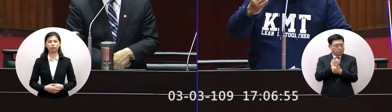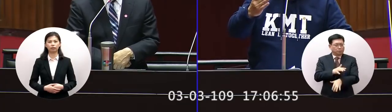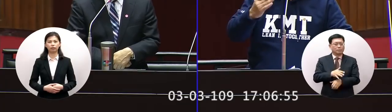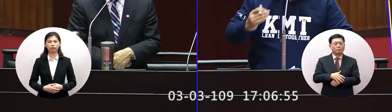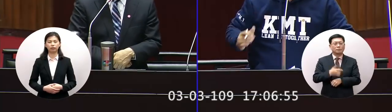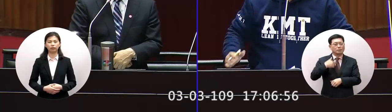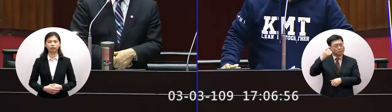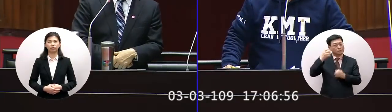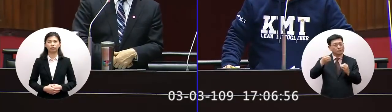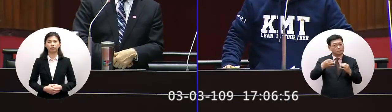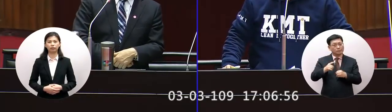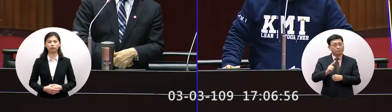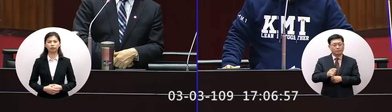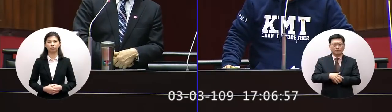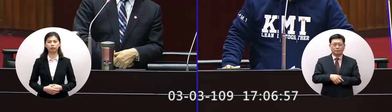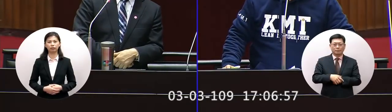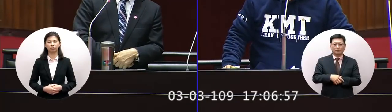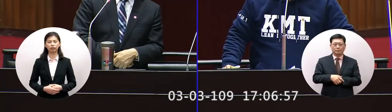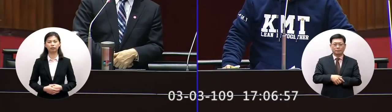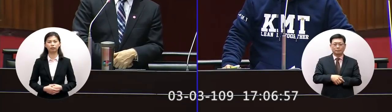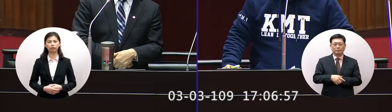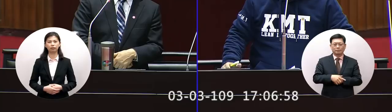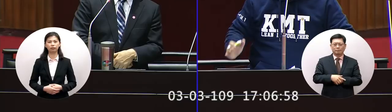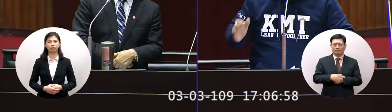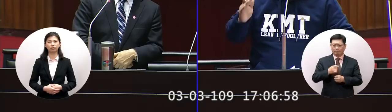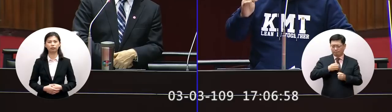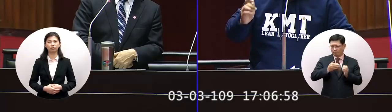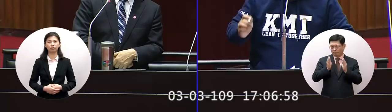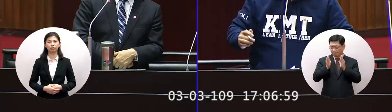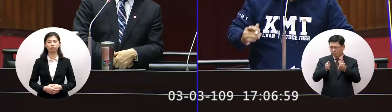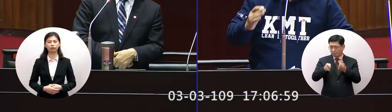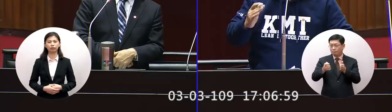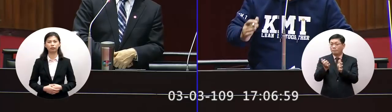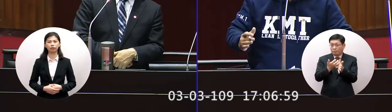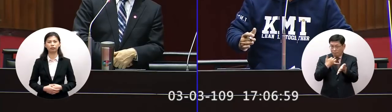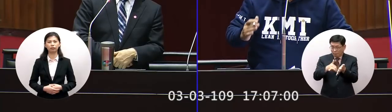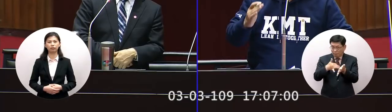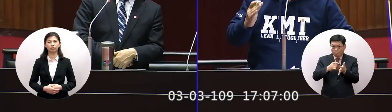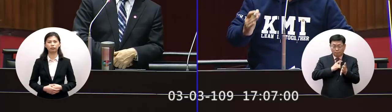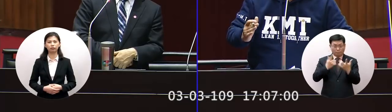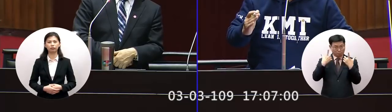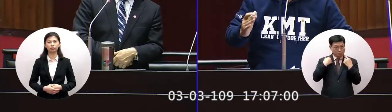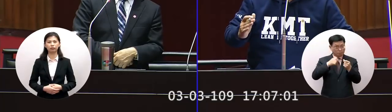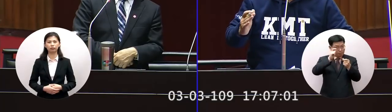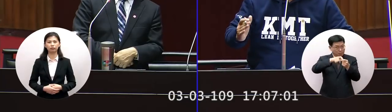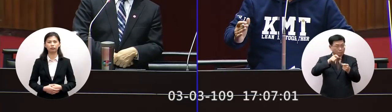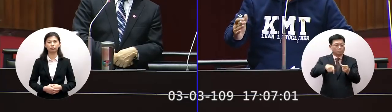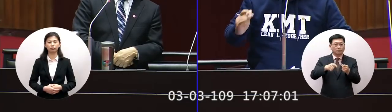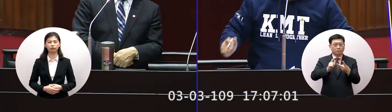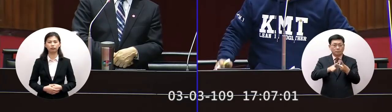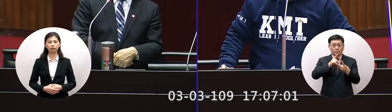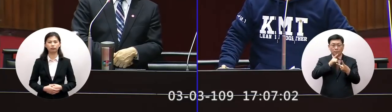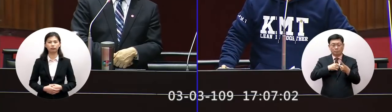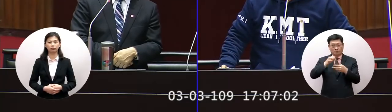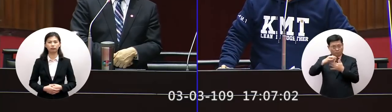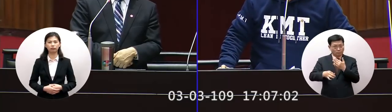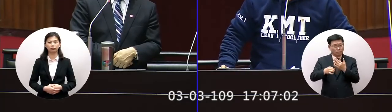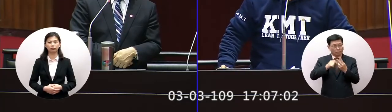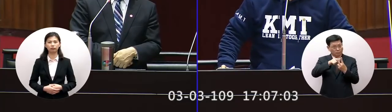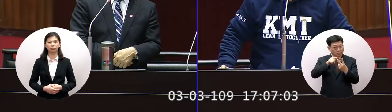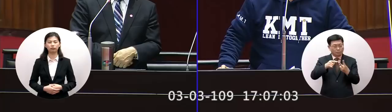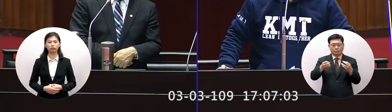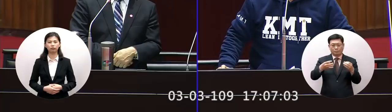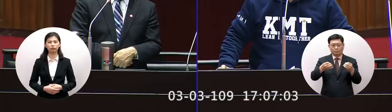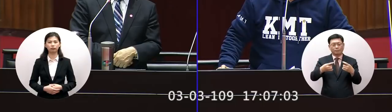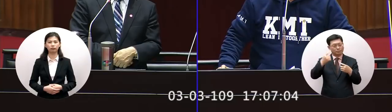我今日要讨论的是比较较针对医生的精神、甲医生偏心的制度，含